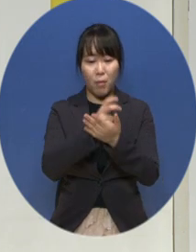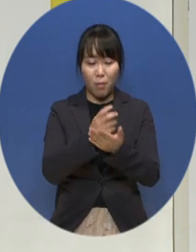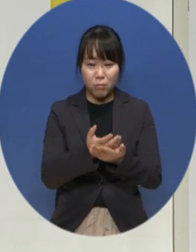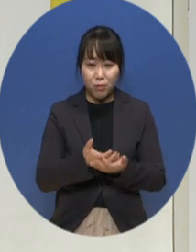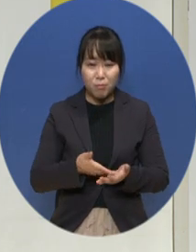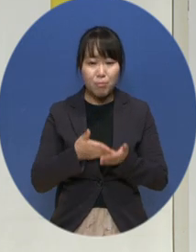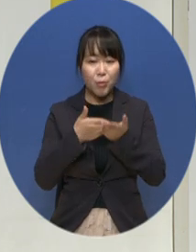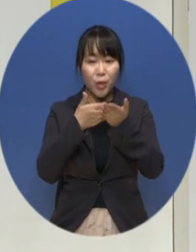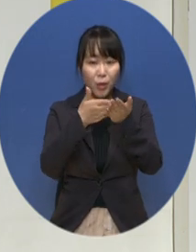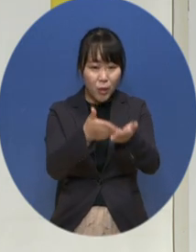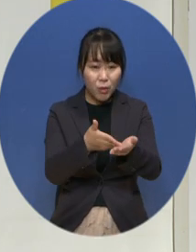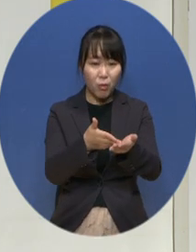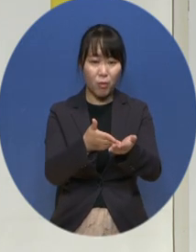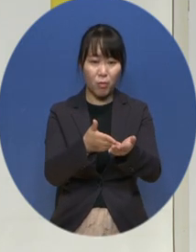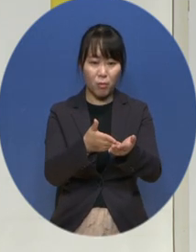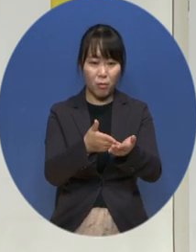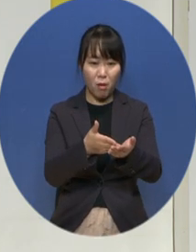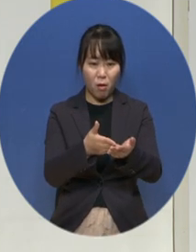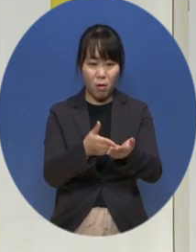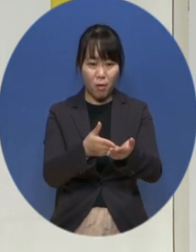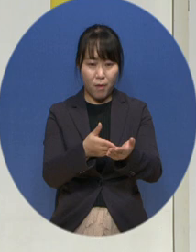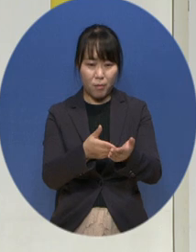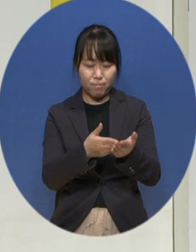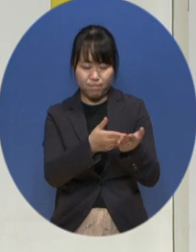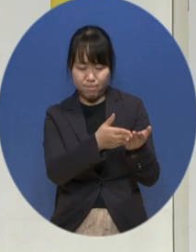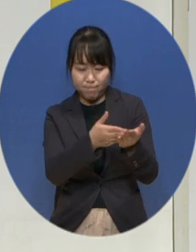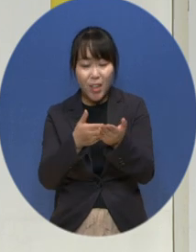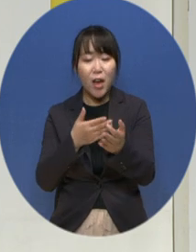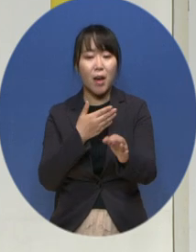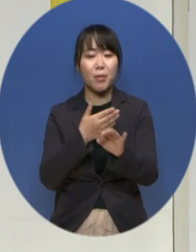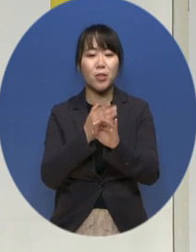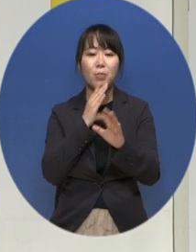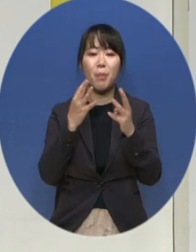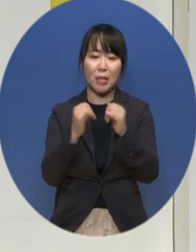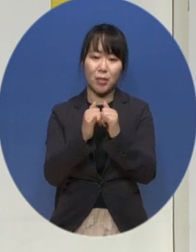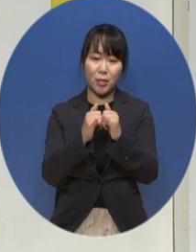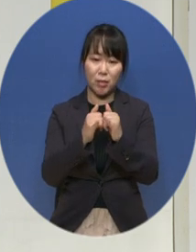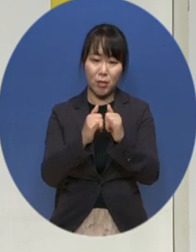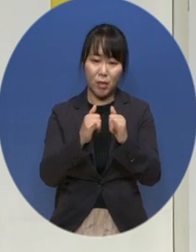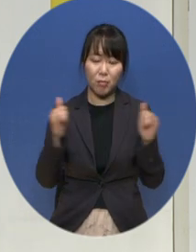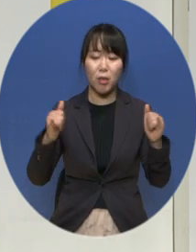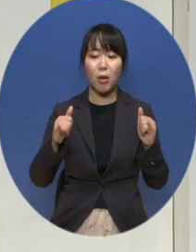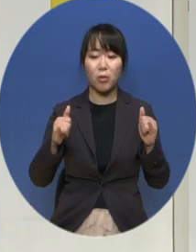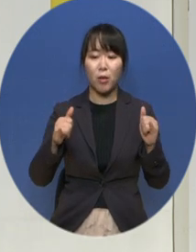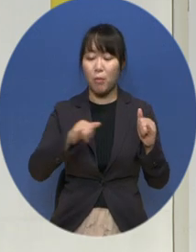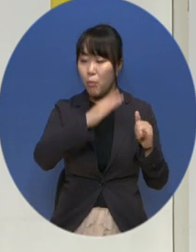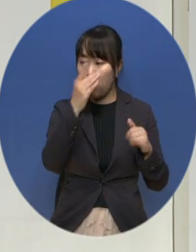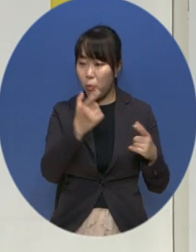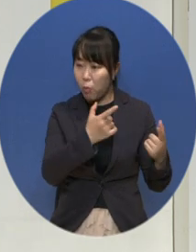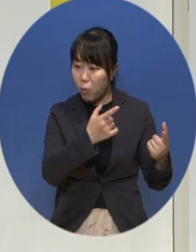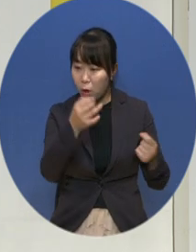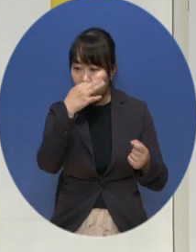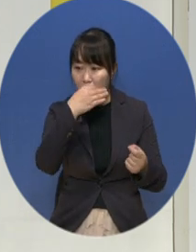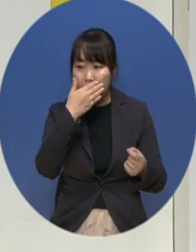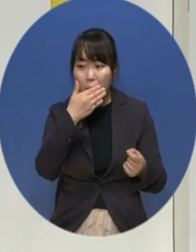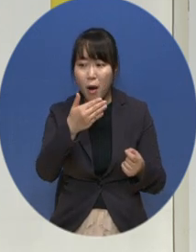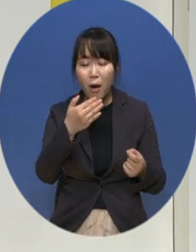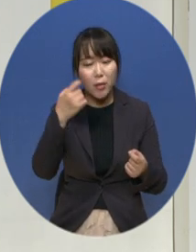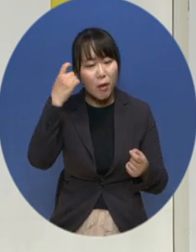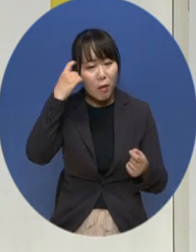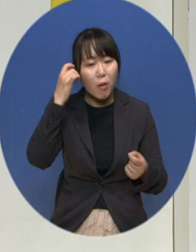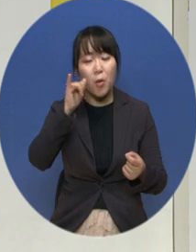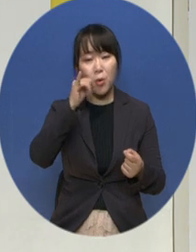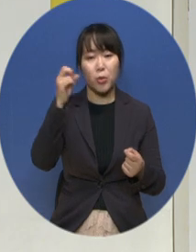입법을 해가지고 관절 시키면 많은 사람들을 한때 음 이익이 될 수 있구나 라는 생각이 있고